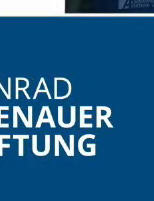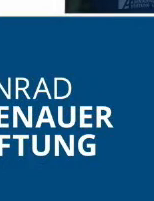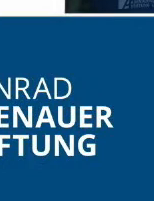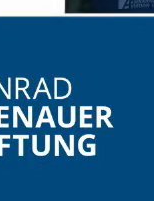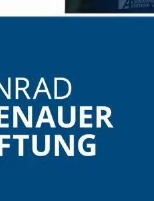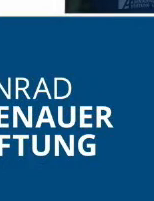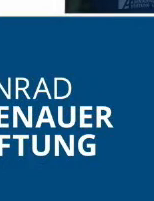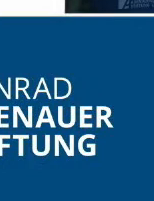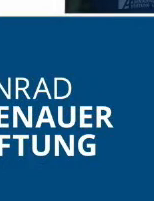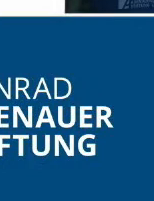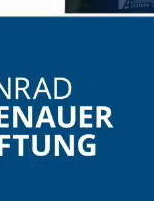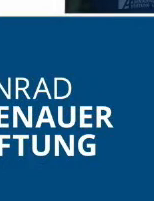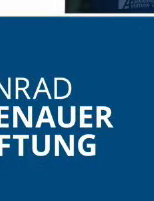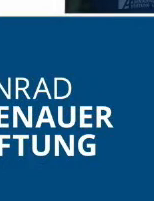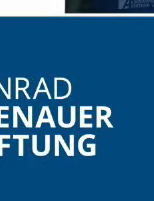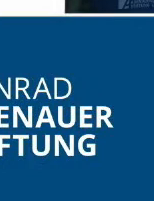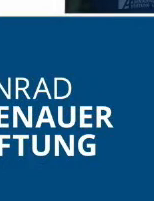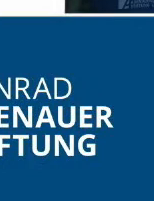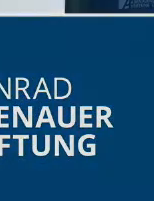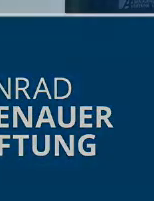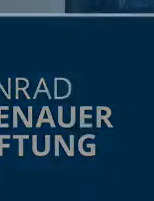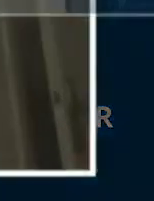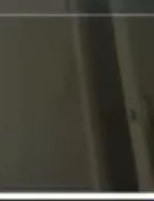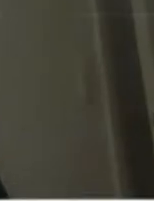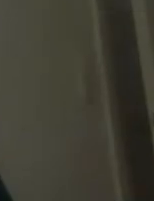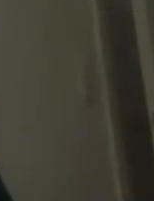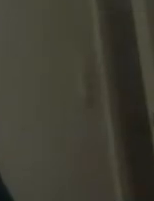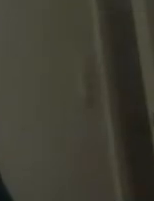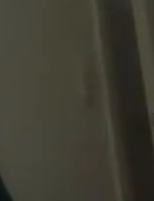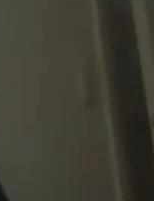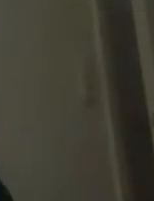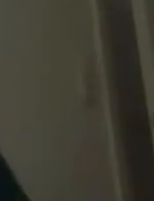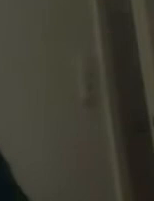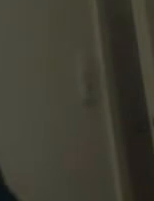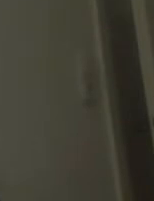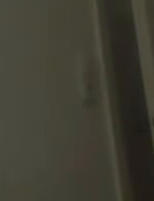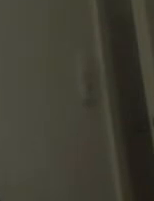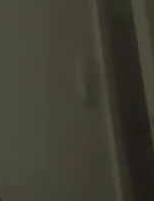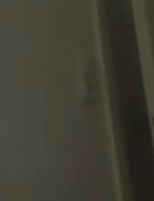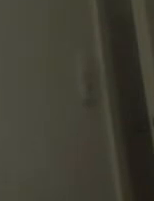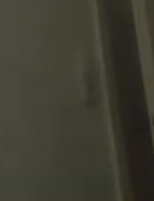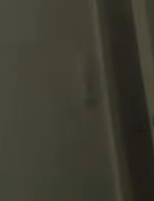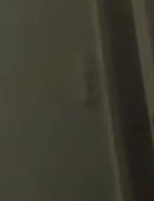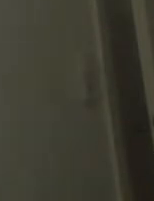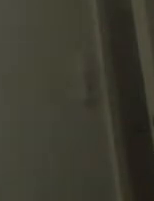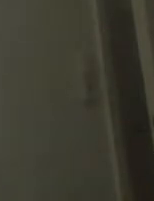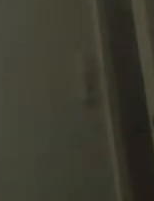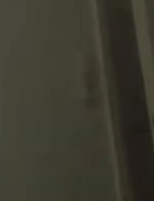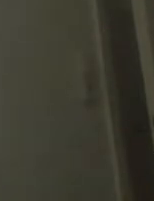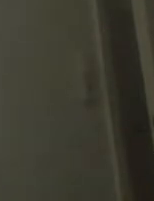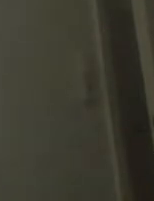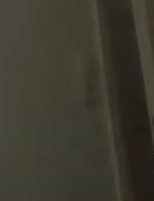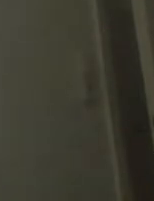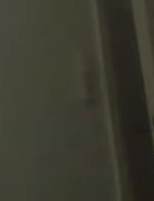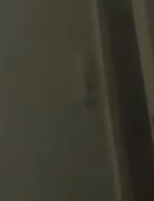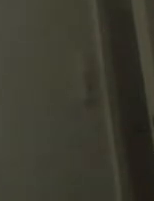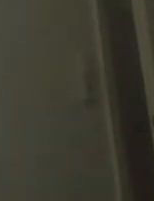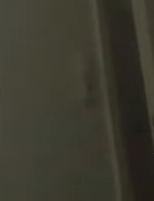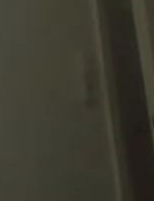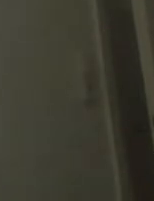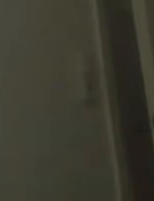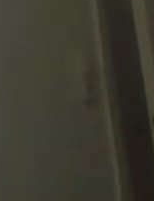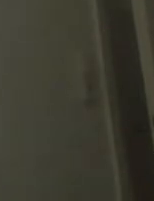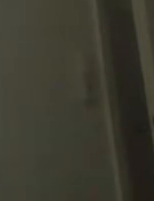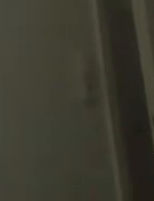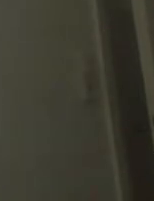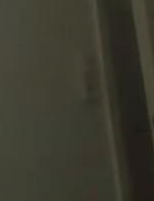Im ersten Moment würde ich tatsächlich an Technik denken, denn es ist ja so, dass die Technik uns in den letzten Jahren immer die größte Innovation